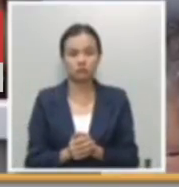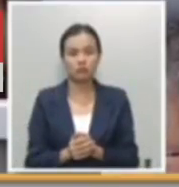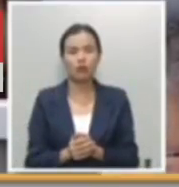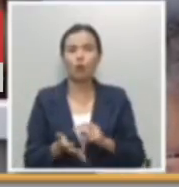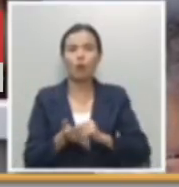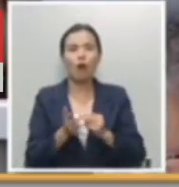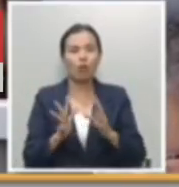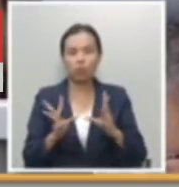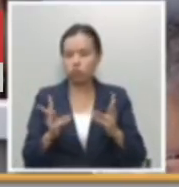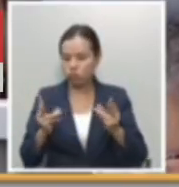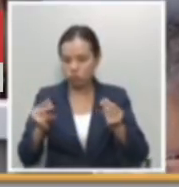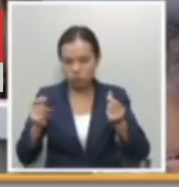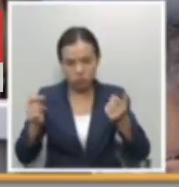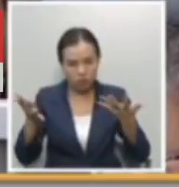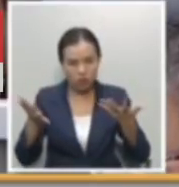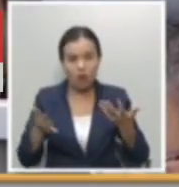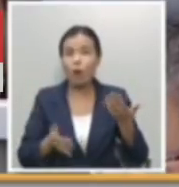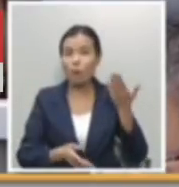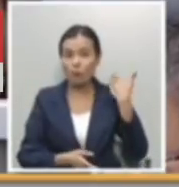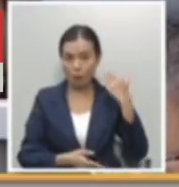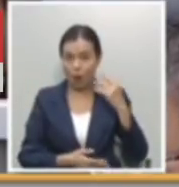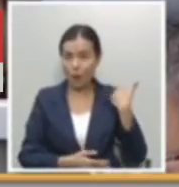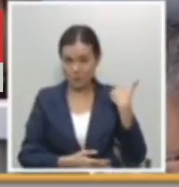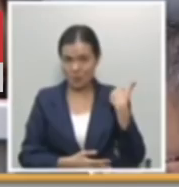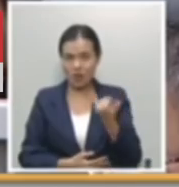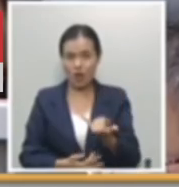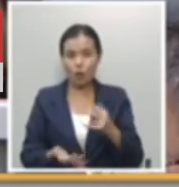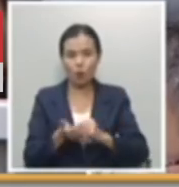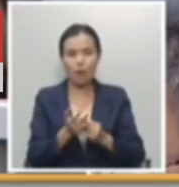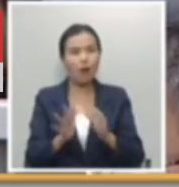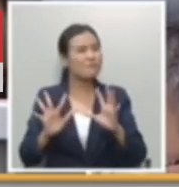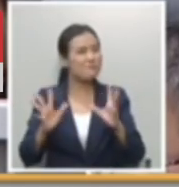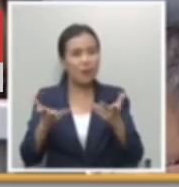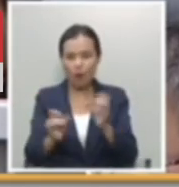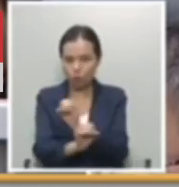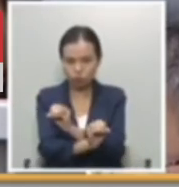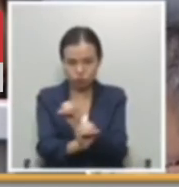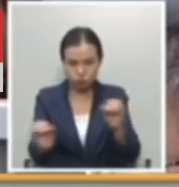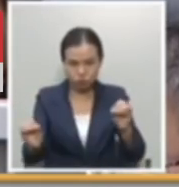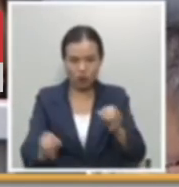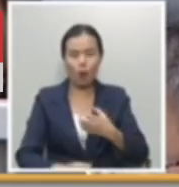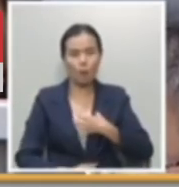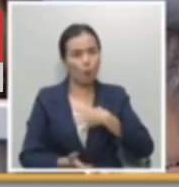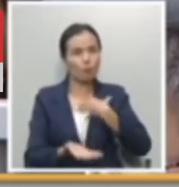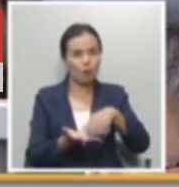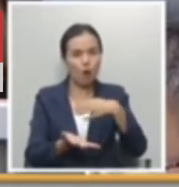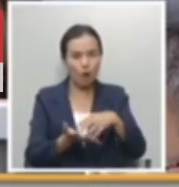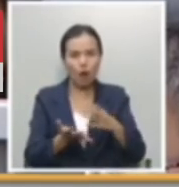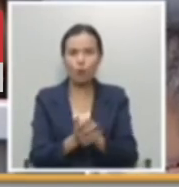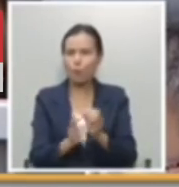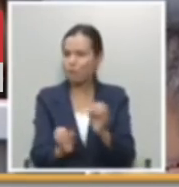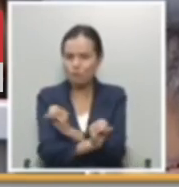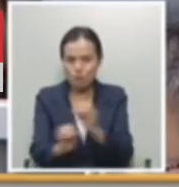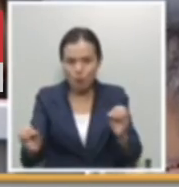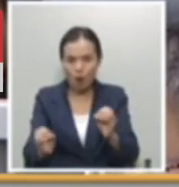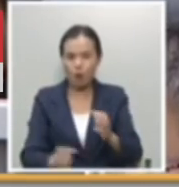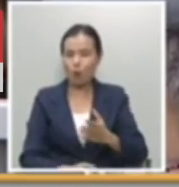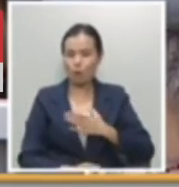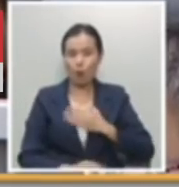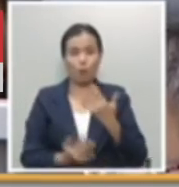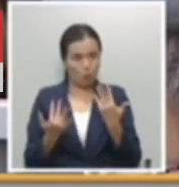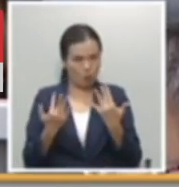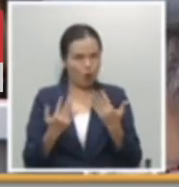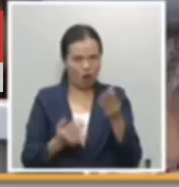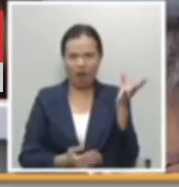ายเมื่อก่อนนี่ยังเหลือด้ามนะตอนนี้กลิ่นยังไม่เหลือเลยเดี๋ยวผมจะแฉว่ามันไม่เหลือยังไงสะใจมากเดี๋ยวพี่น้องรอฟังน